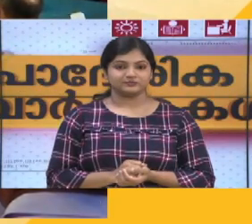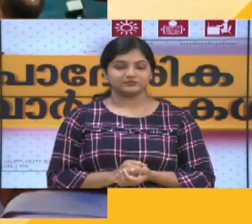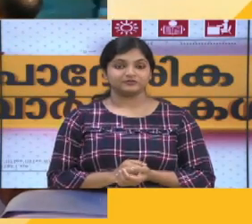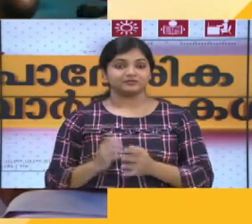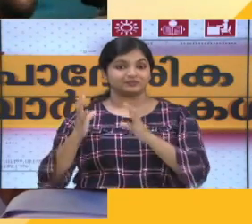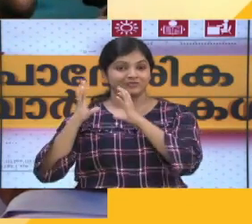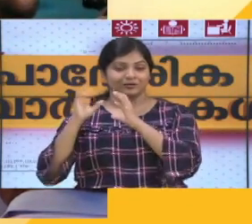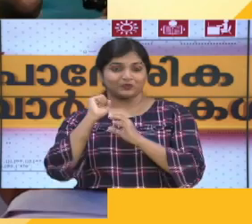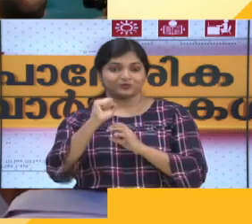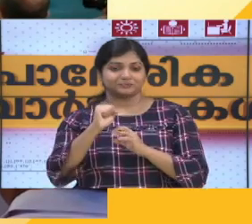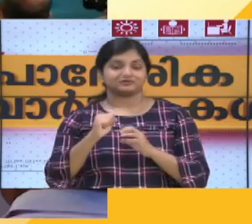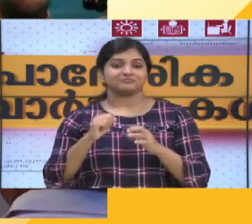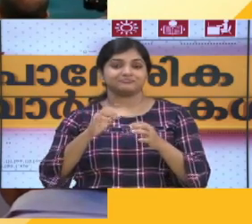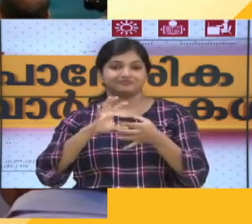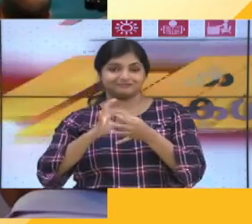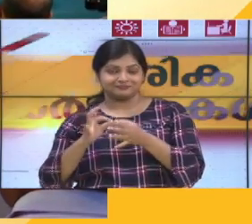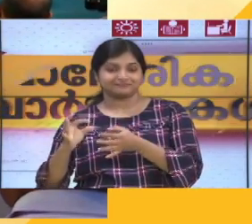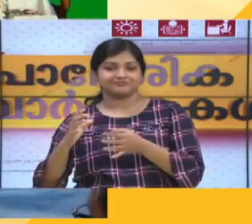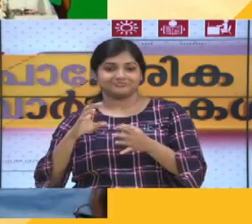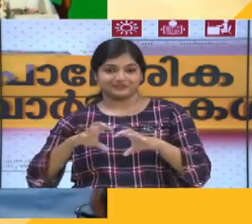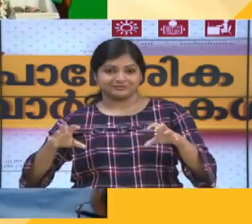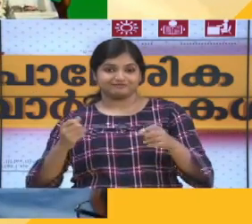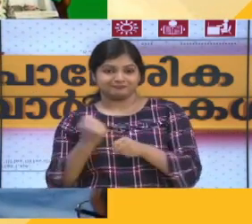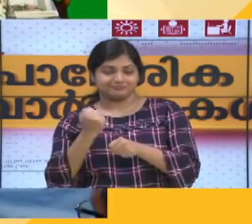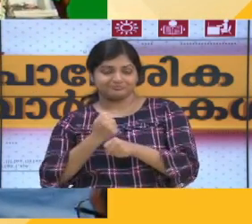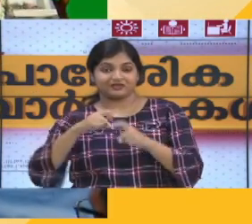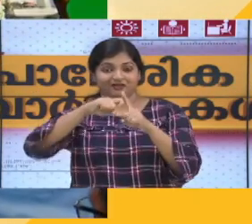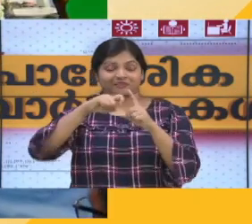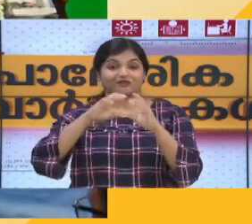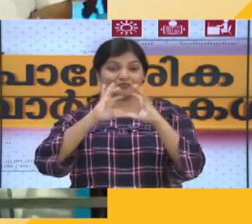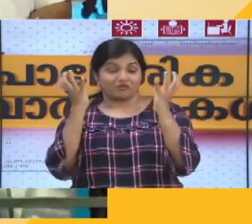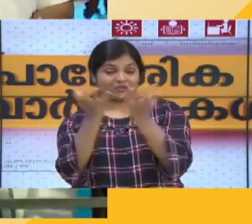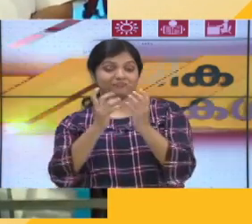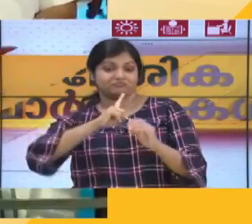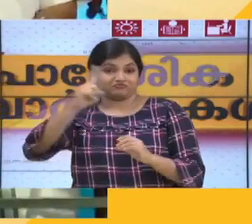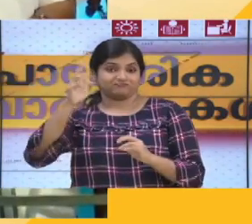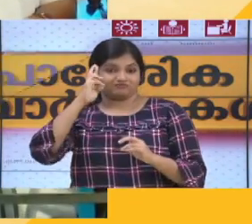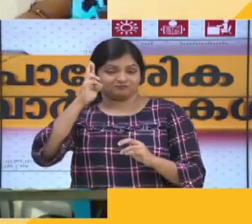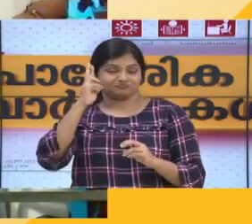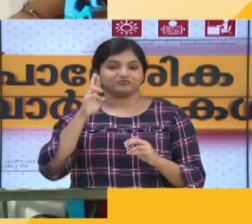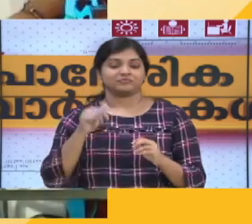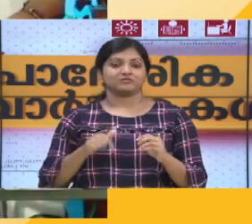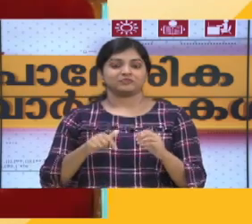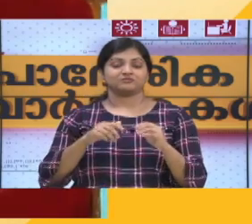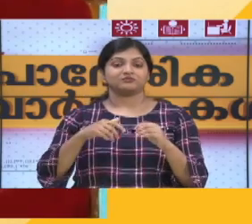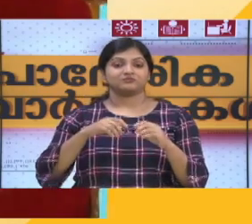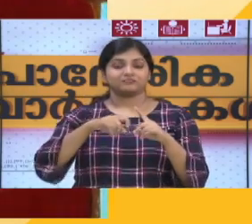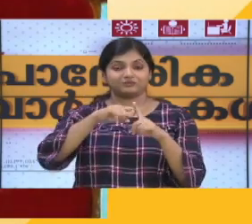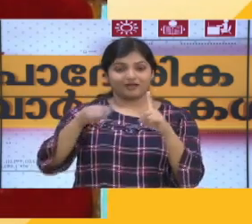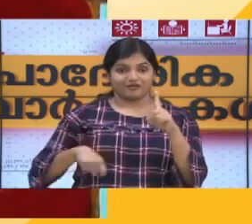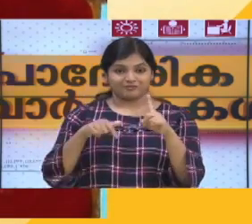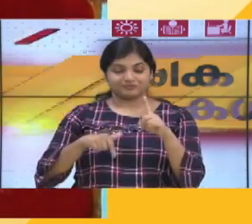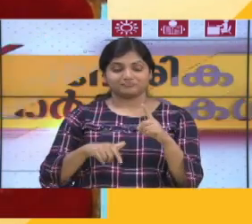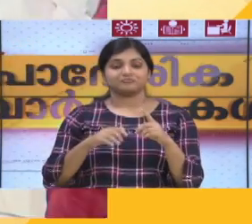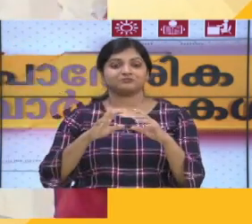നാളികേര ഉൽപ്പന്ന വിപണിയിൽ ലോകത്തൊന്നാം സ്ഥാനം ലക്ഷ്യമിട്ടാണ് കേരള സർക്കാരിൻ്റെ വ്യവസായ വകുപ്പ് കേന്ദ്ര സഹായത്തോടെ അന്താരാഷ്ട്ര നാളികേര വികസന